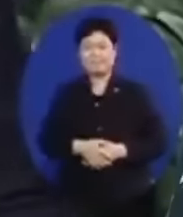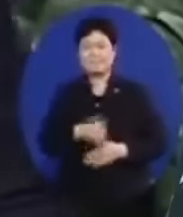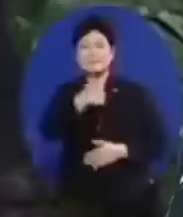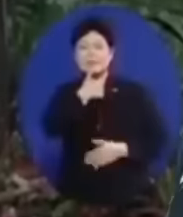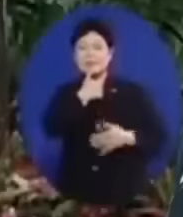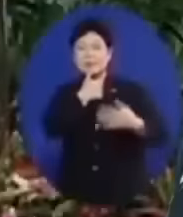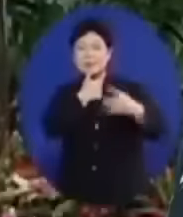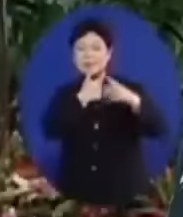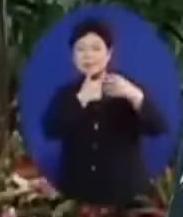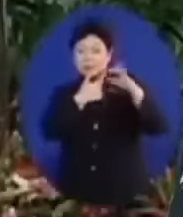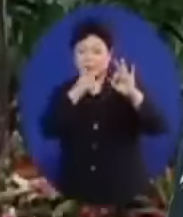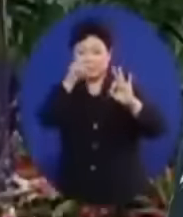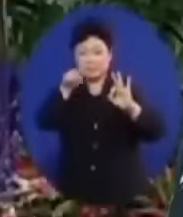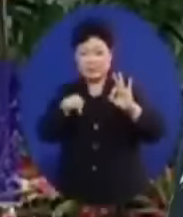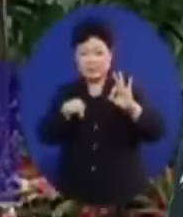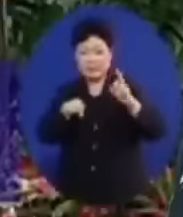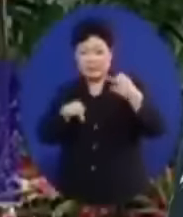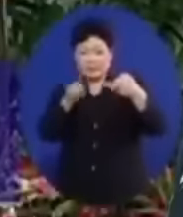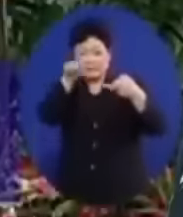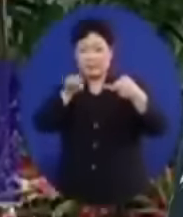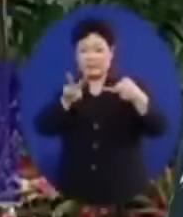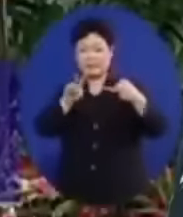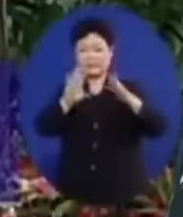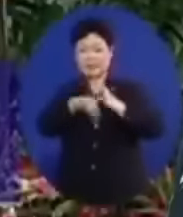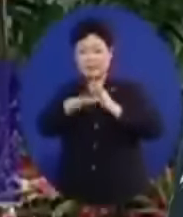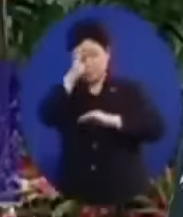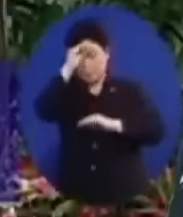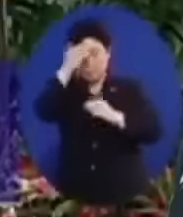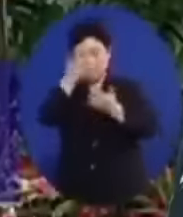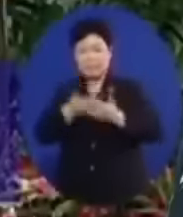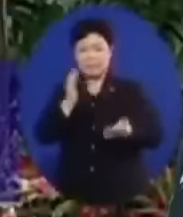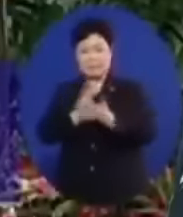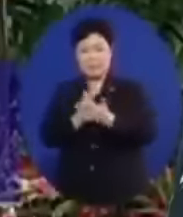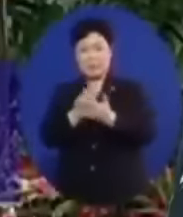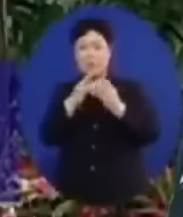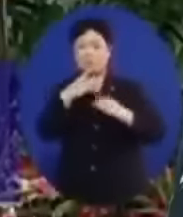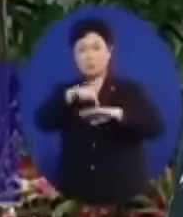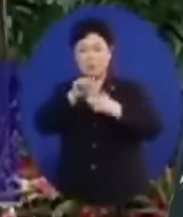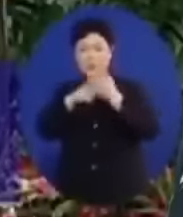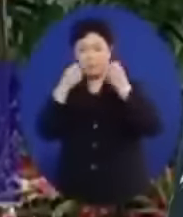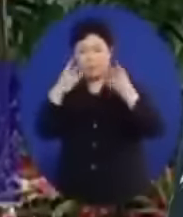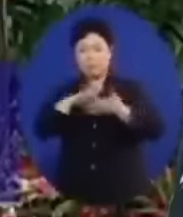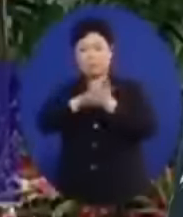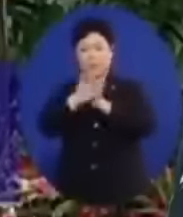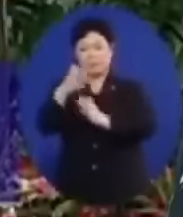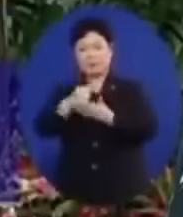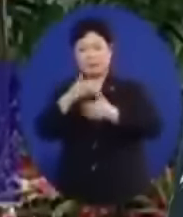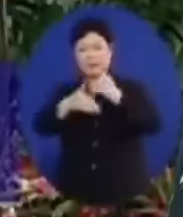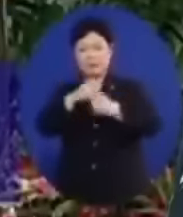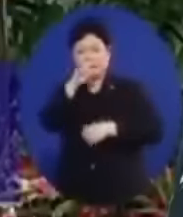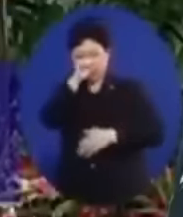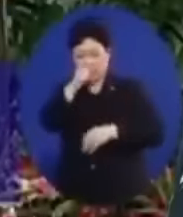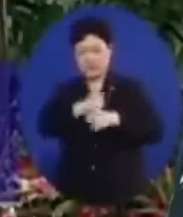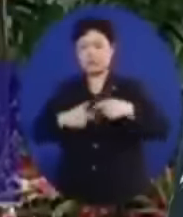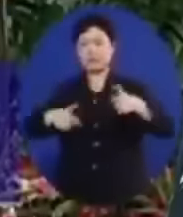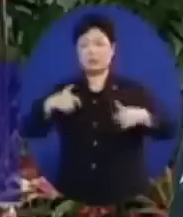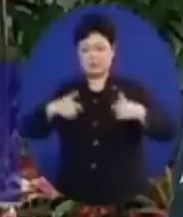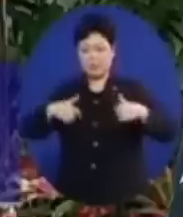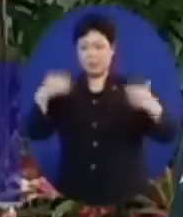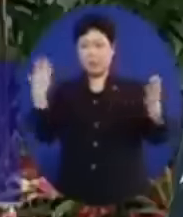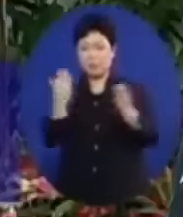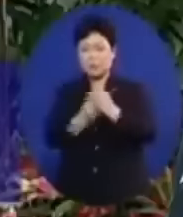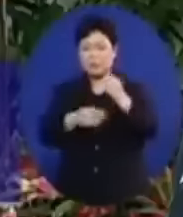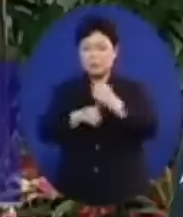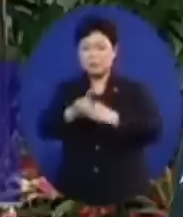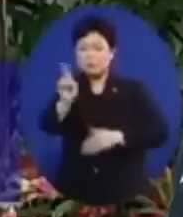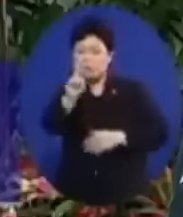로마서 12장 2절에 너희는 이 세대를 본받지 말고 오직 마음을 새롭게 함으로 변화를 받아 하나님의 선하시고 기뻐하시고